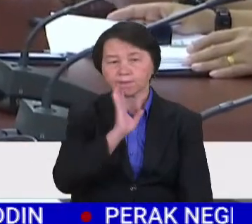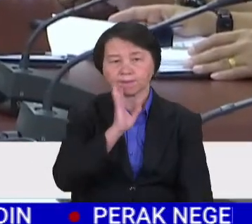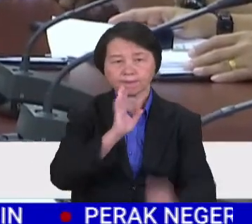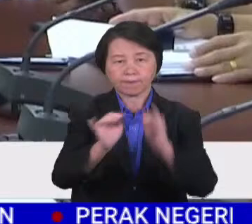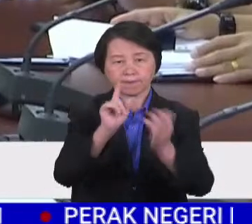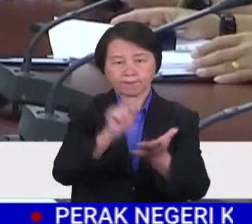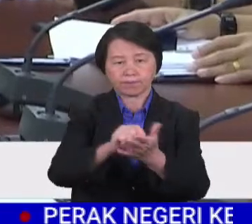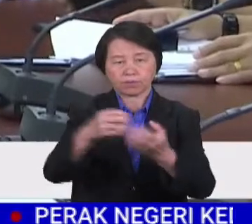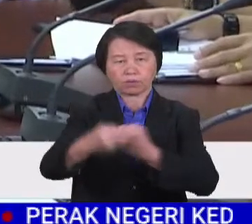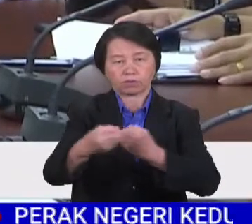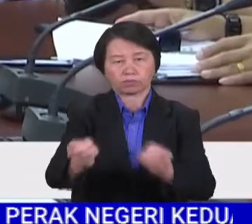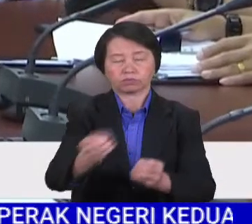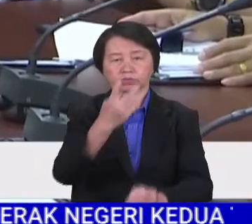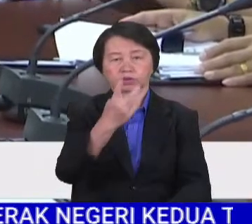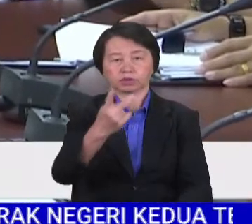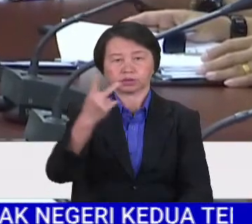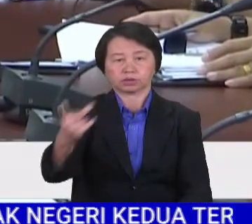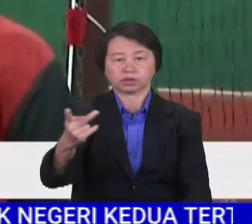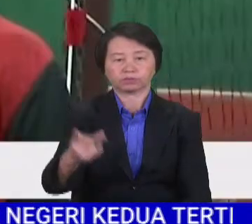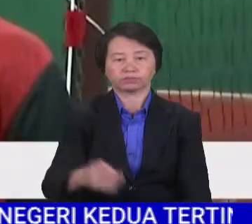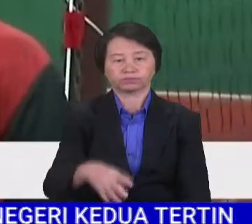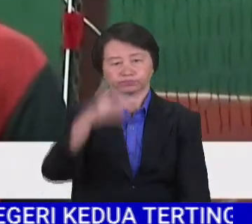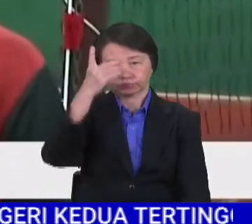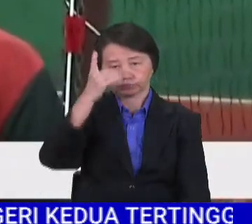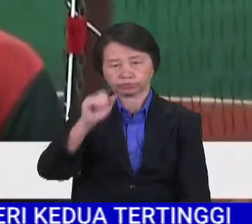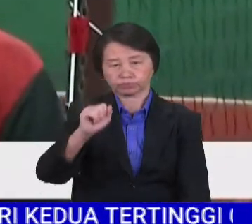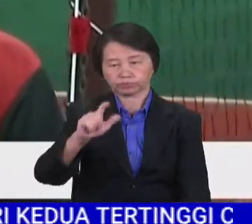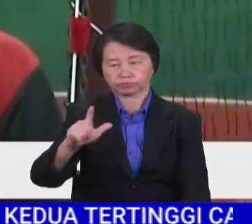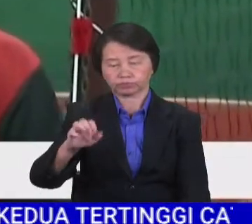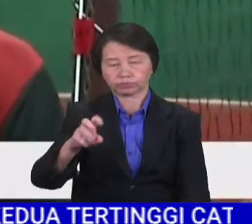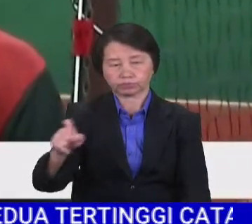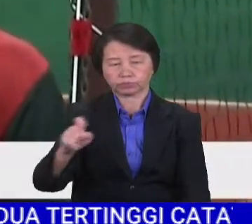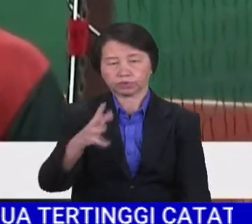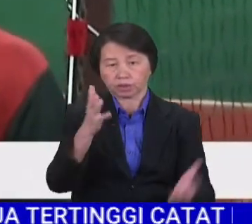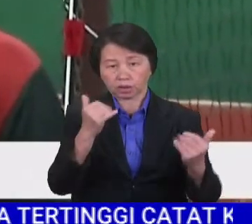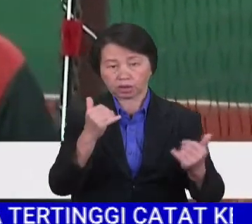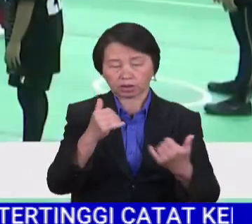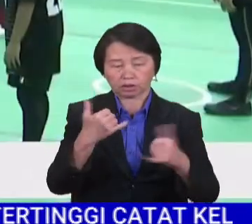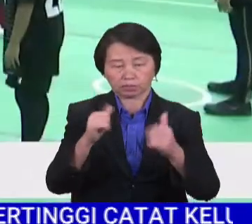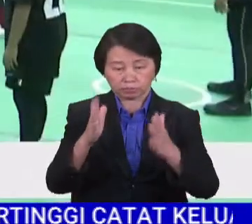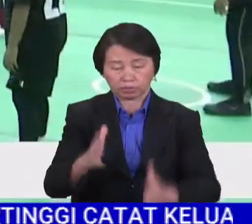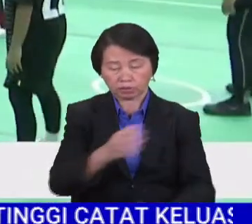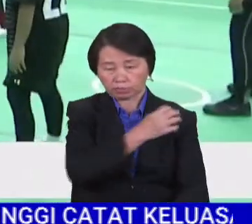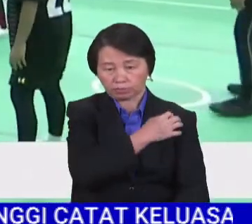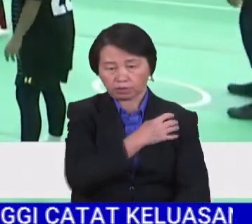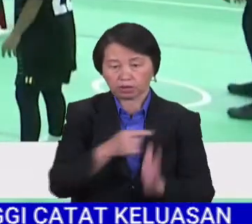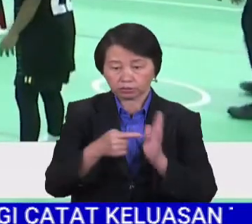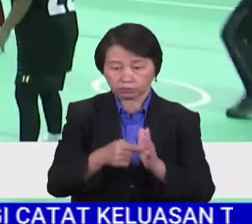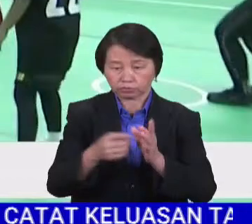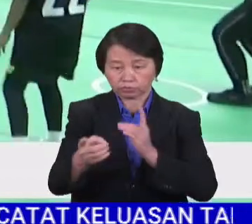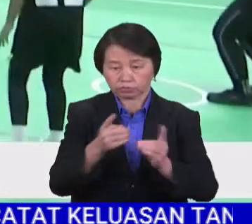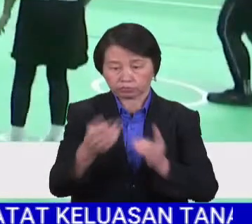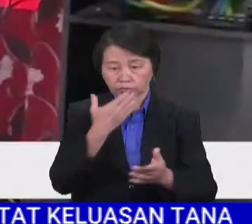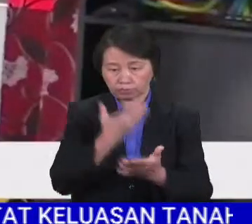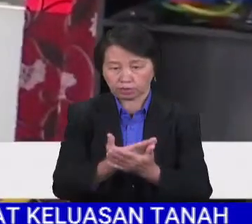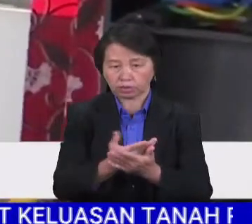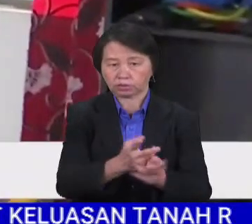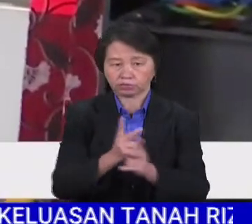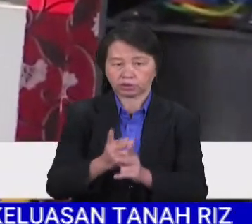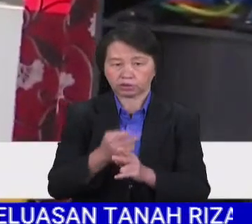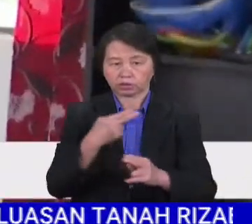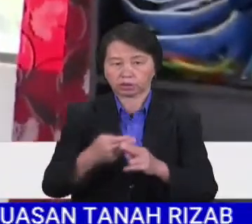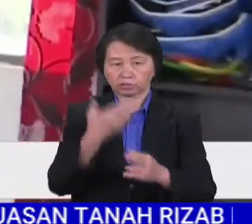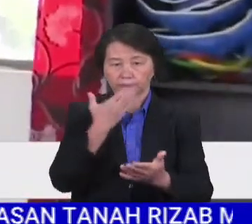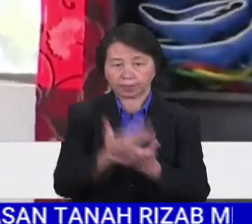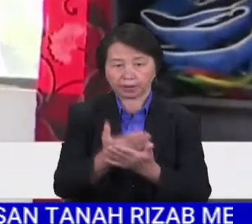sidang media di pejabatnya di Kota Kinabalu dateline berharap semua pegawai dan atlet menunjukkan disiplin tinggi serta menjaga